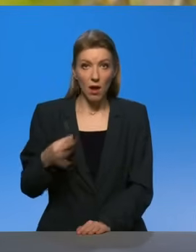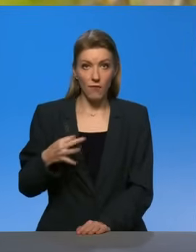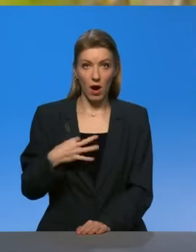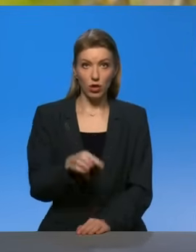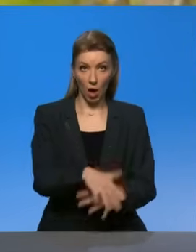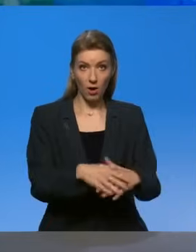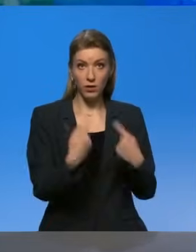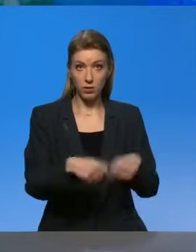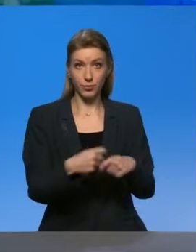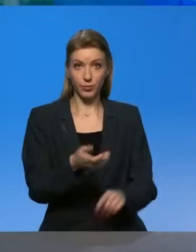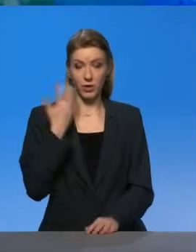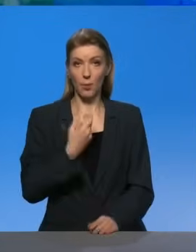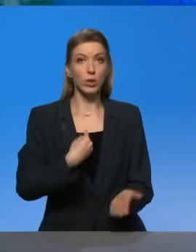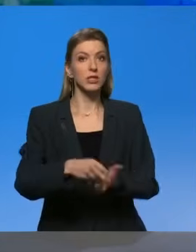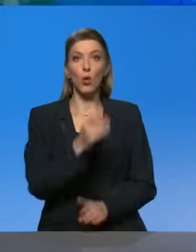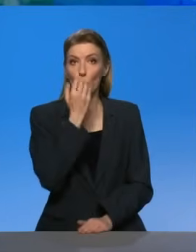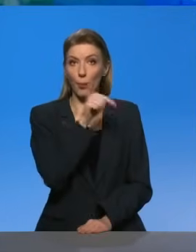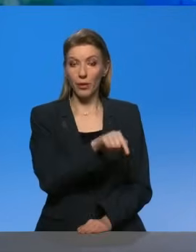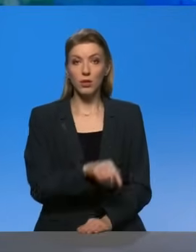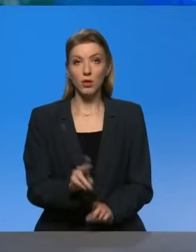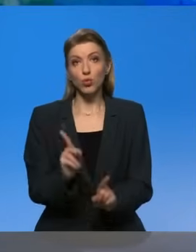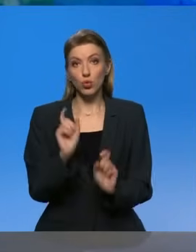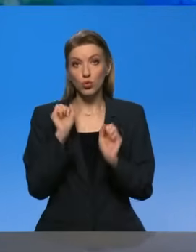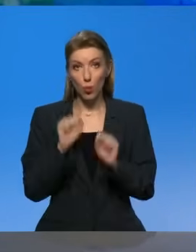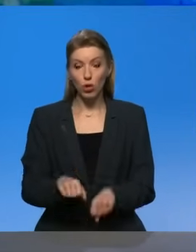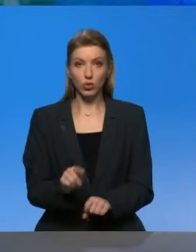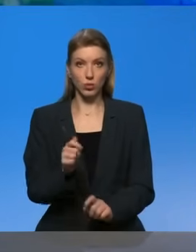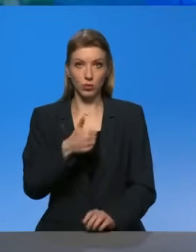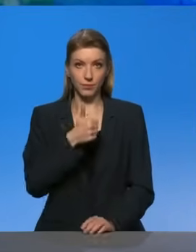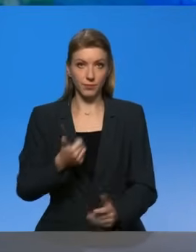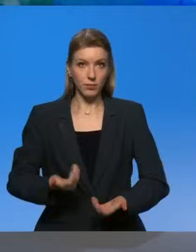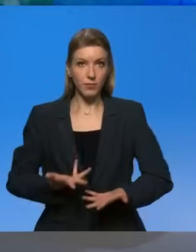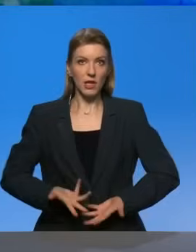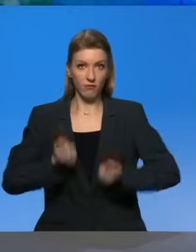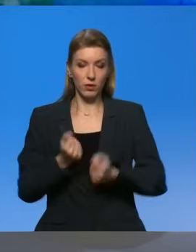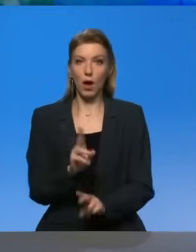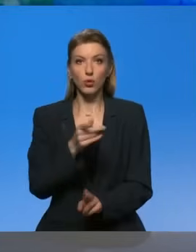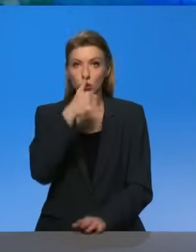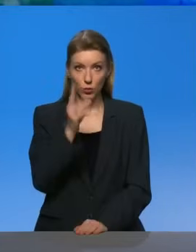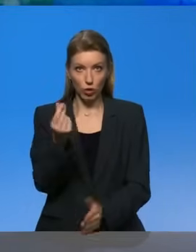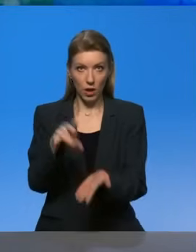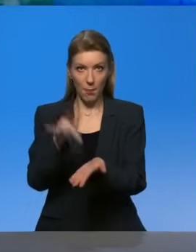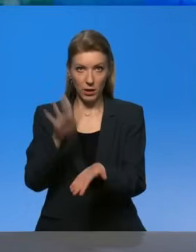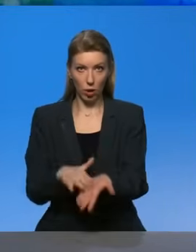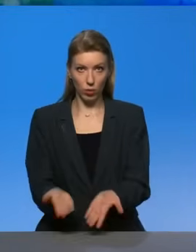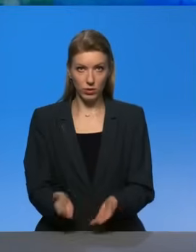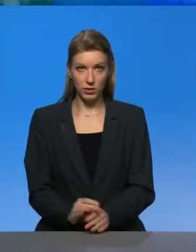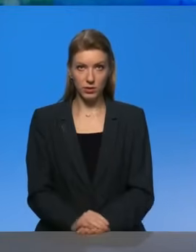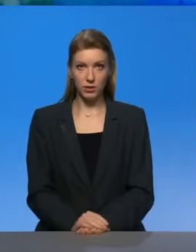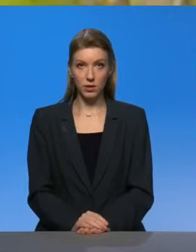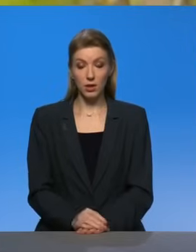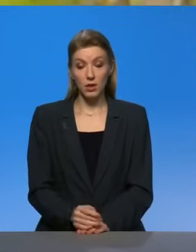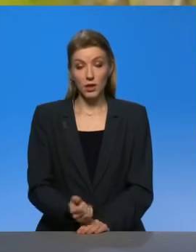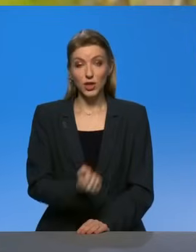и тут, что называется, кто сможет, тот выплывет, кто не сможет, тот обанкротится. К сожалению, вы правы.